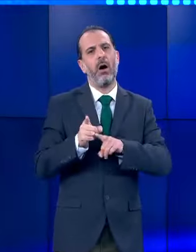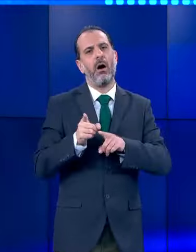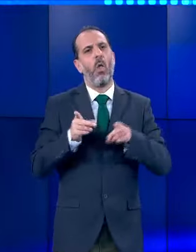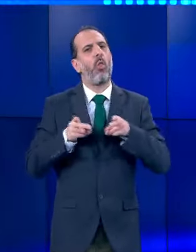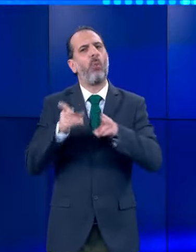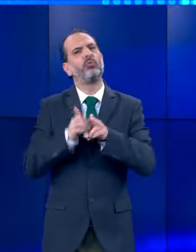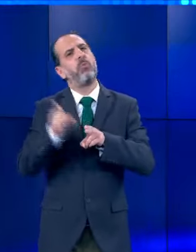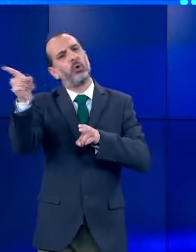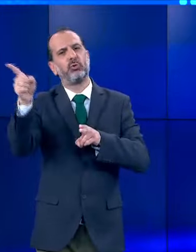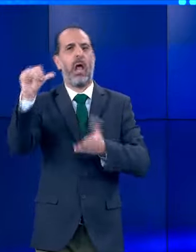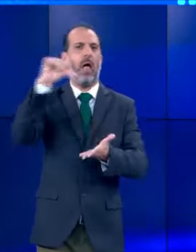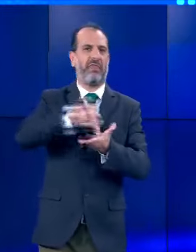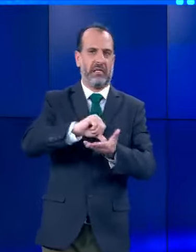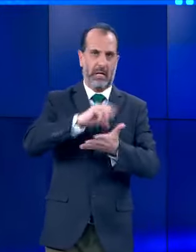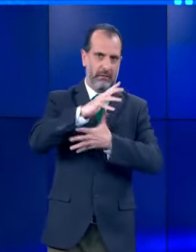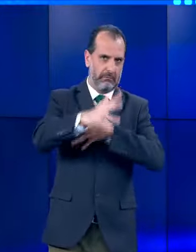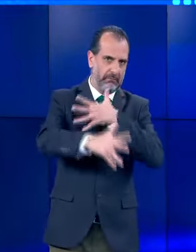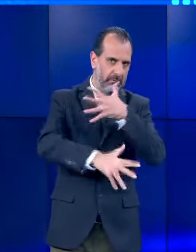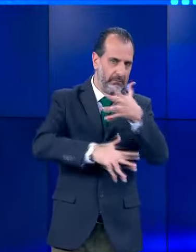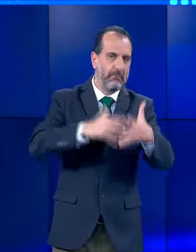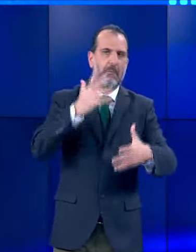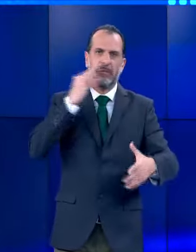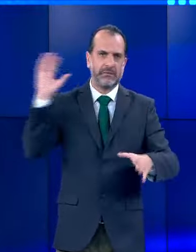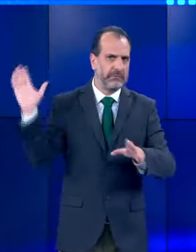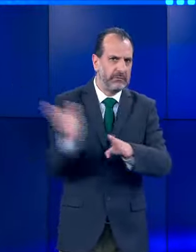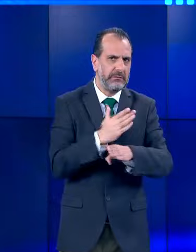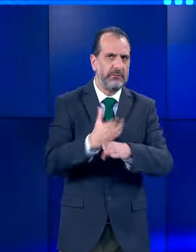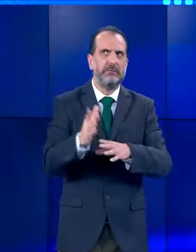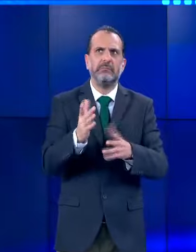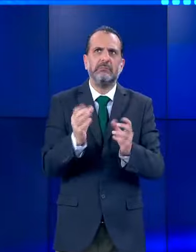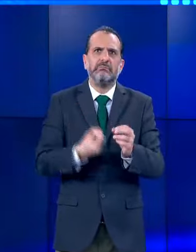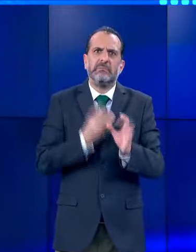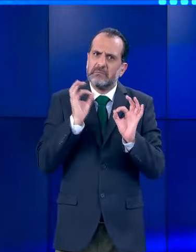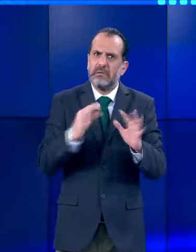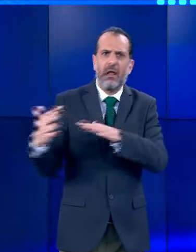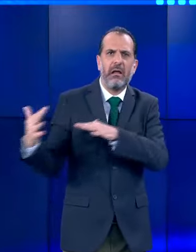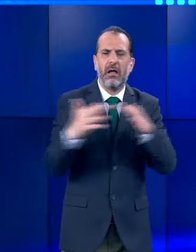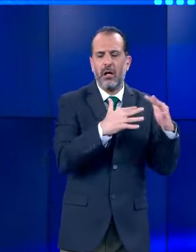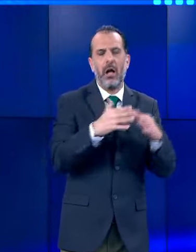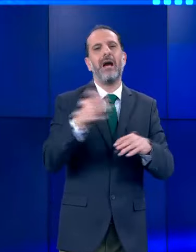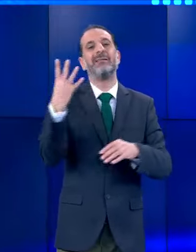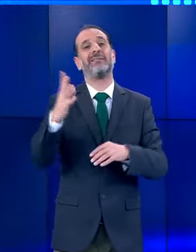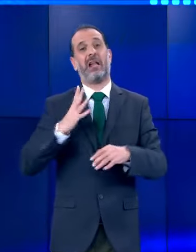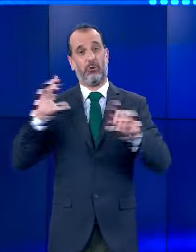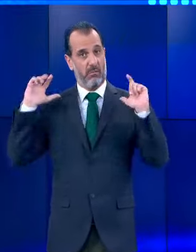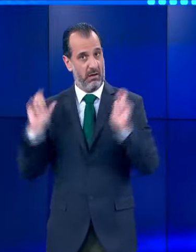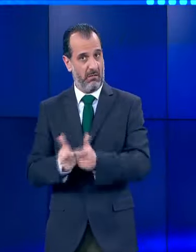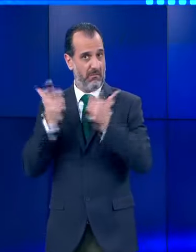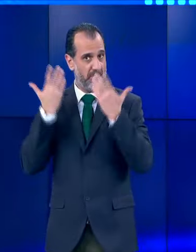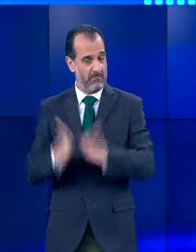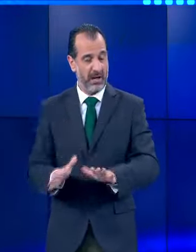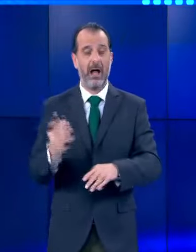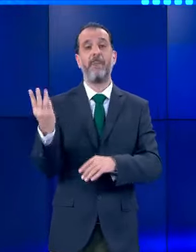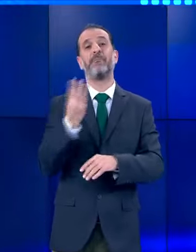προς Αθήνα, είχε μετατραπεί σε πεδίο μάχης. Πραγματοποιήθηκαν τέσσερις συλλήψεις, ενώ τραυματίστηκαν